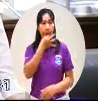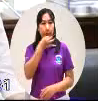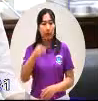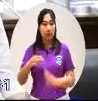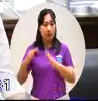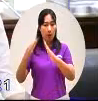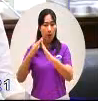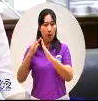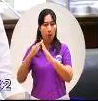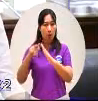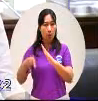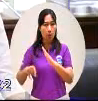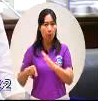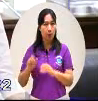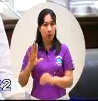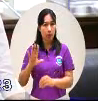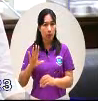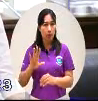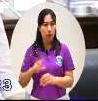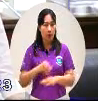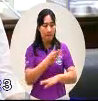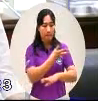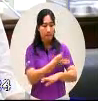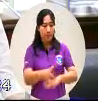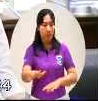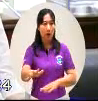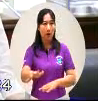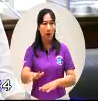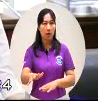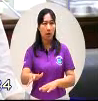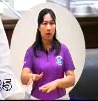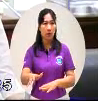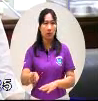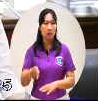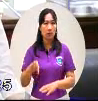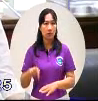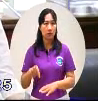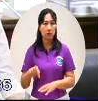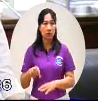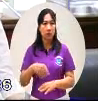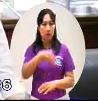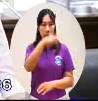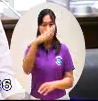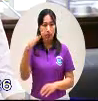到这个对岸这个因为是从山上